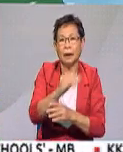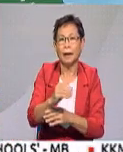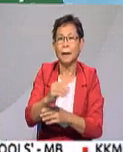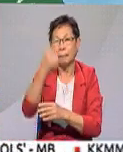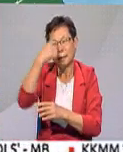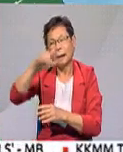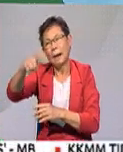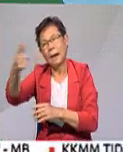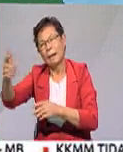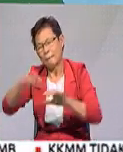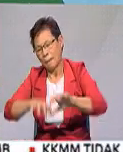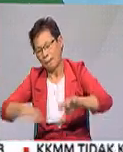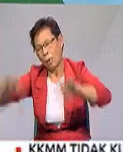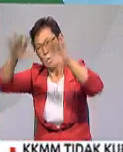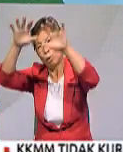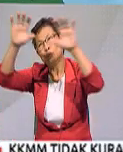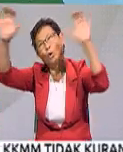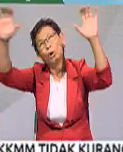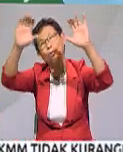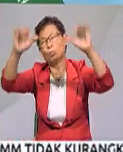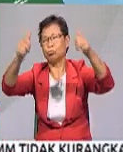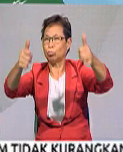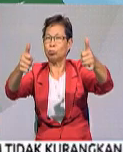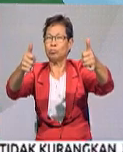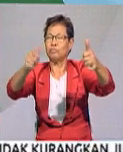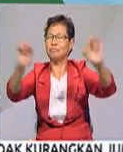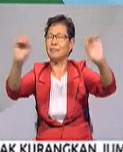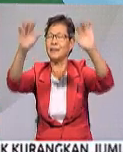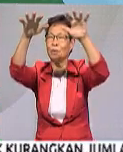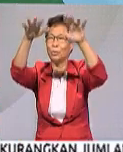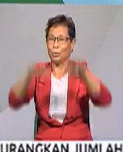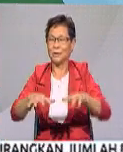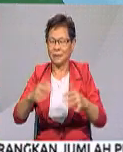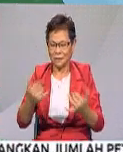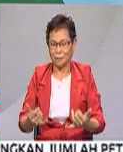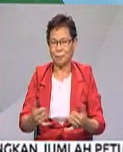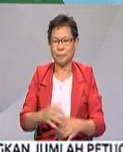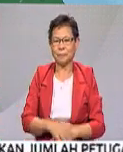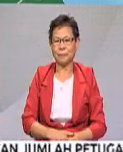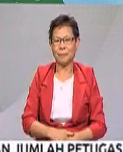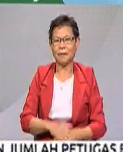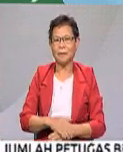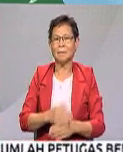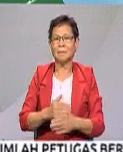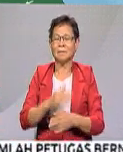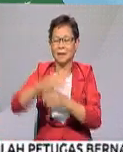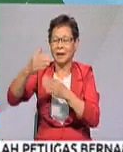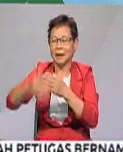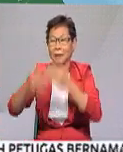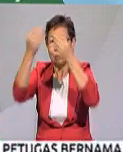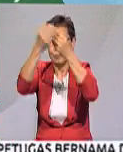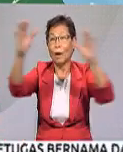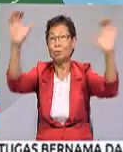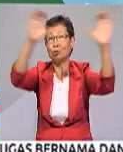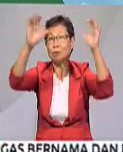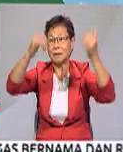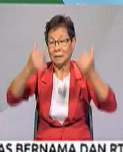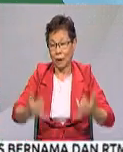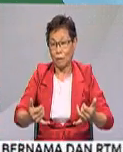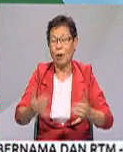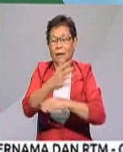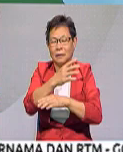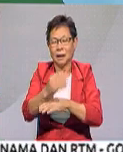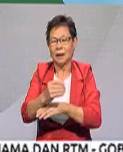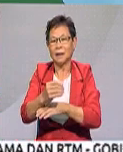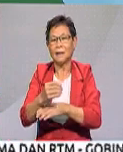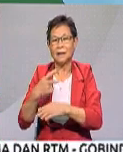bagi lain-lain bahagian, keadaan cuaca adalah baik dan tiada hujan buat masa ini. Baiklah, sekian sahaja informasi cuaca pada malam ini.